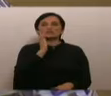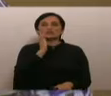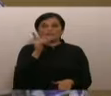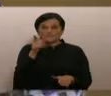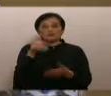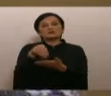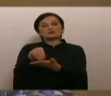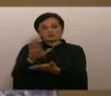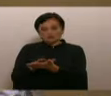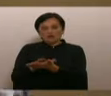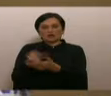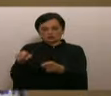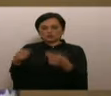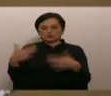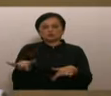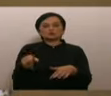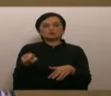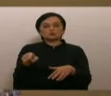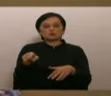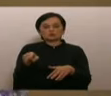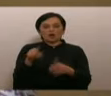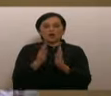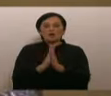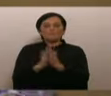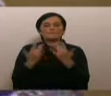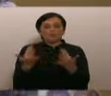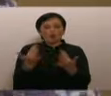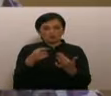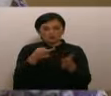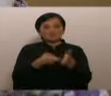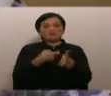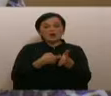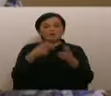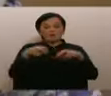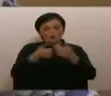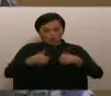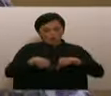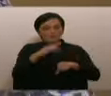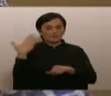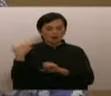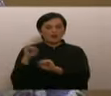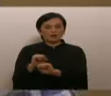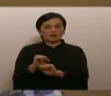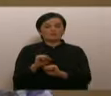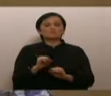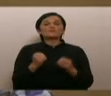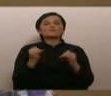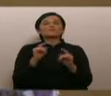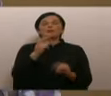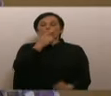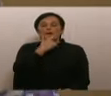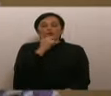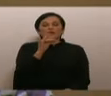მოთხოვნა, დაუჭიროთ მხარი საგამოძიებო კომისიას. ეს რა შეეხება ამას? ეხლა ბატონო ირაკლი